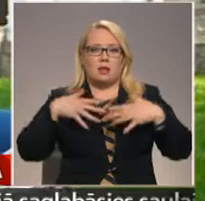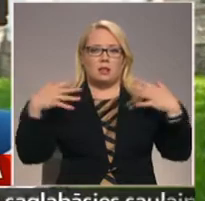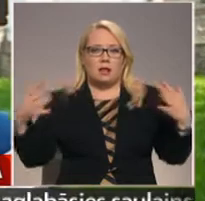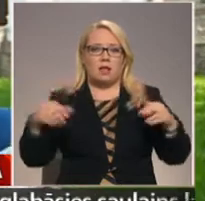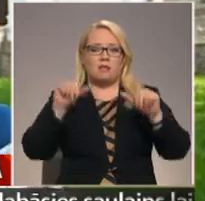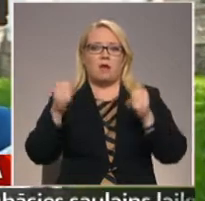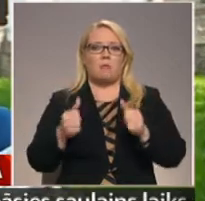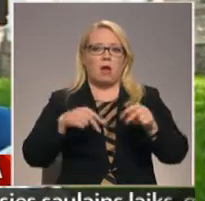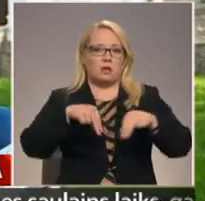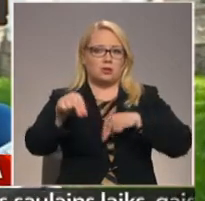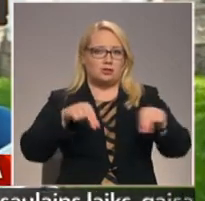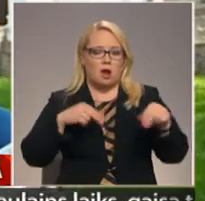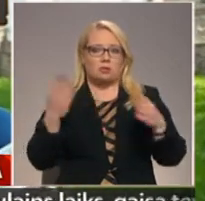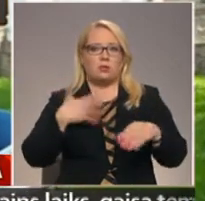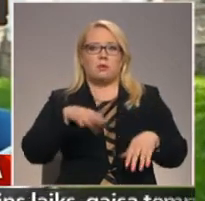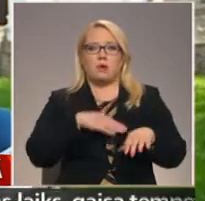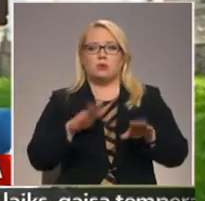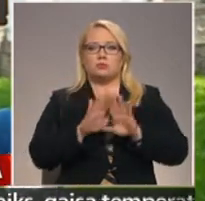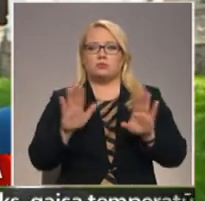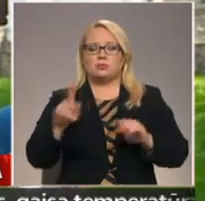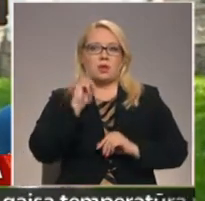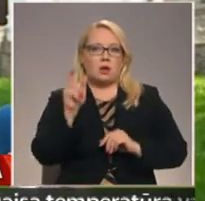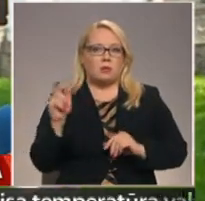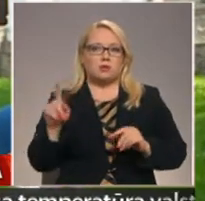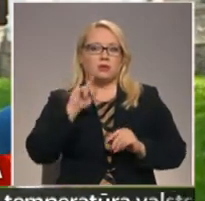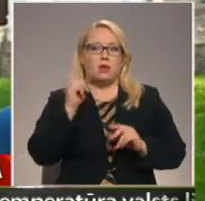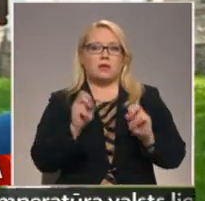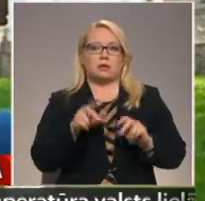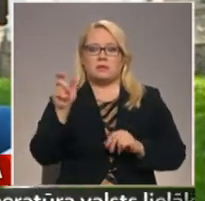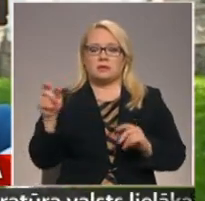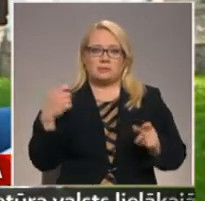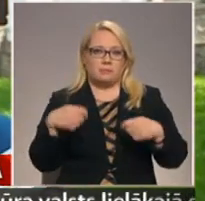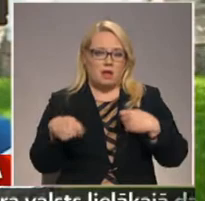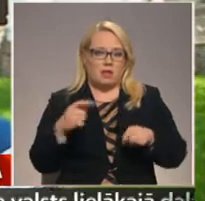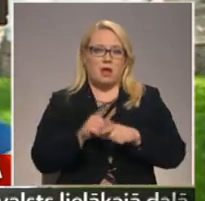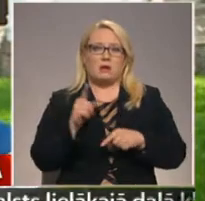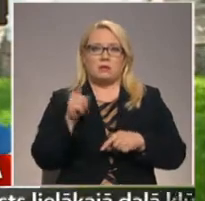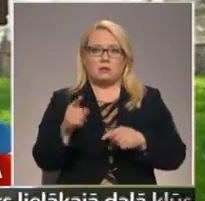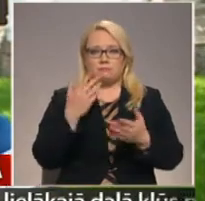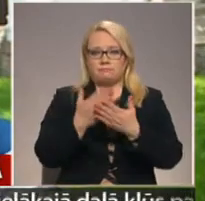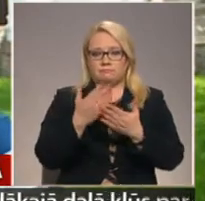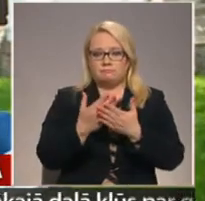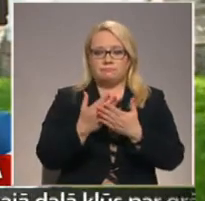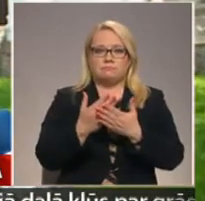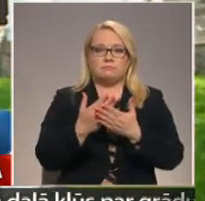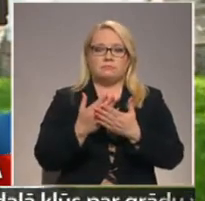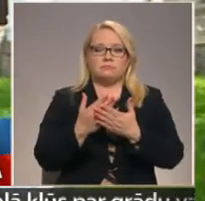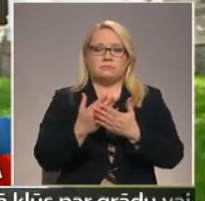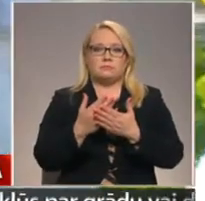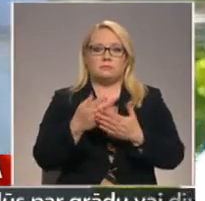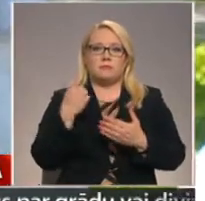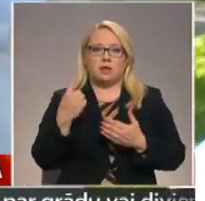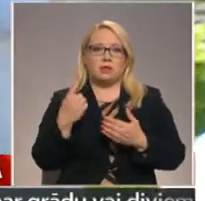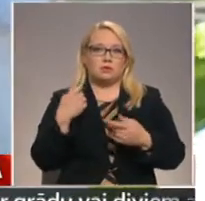spēļu šaks, kuru mēs arī muzeja jaunieši, jaunie speciālisti prūti uzspēlēt. Tad jie arī demonstrēs vīnu